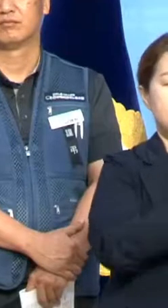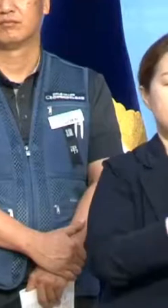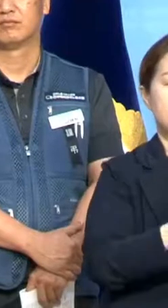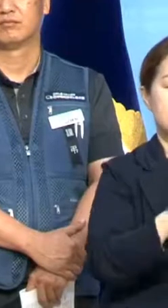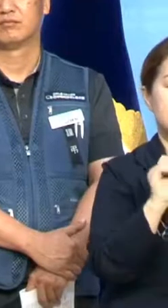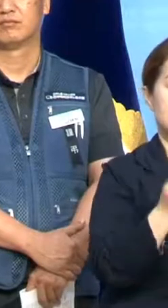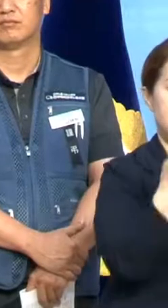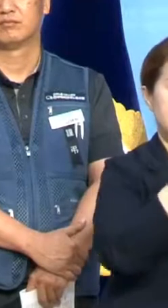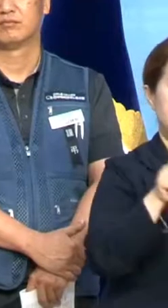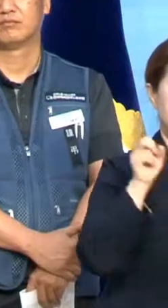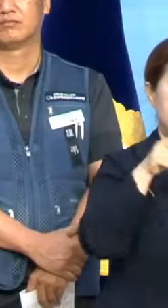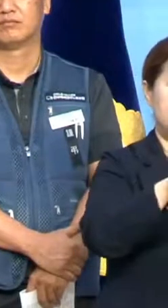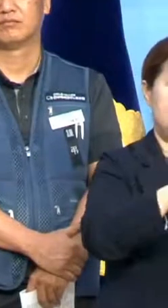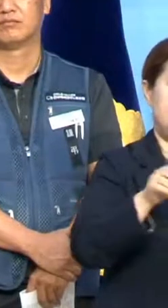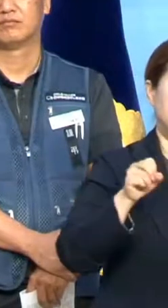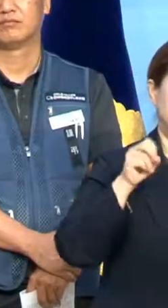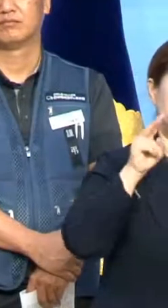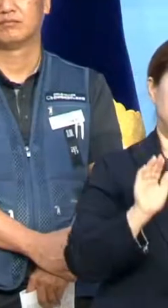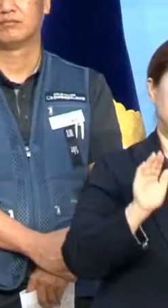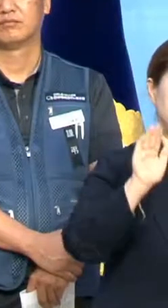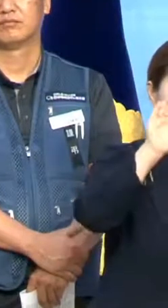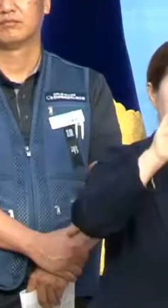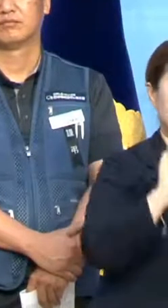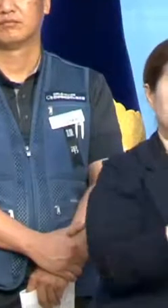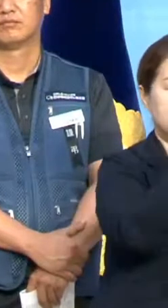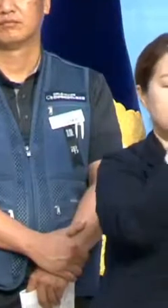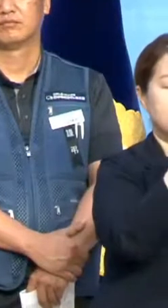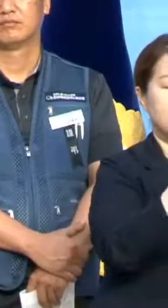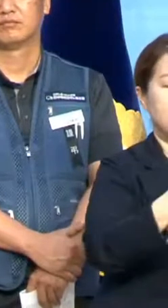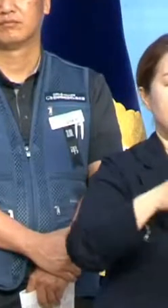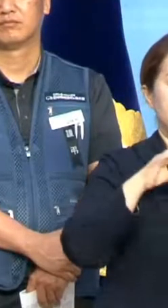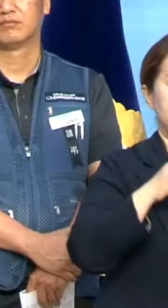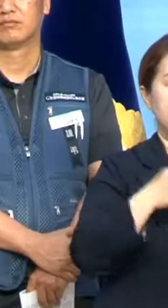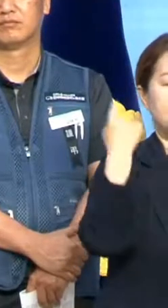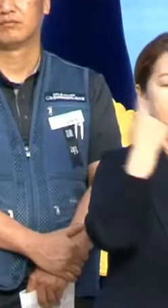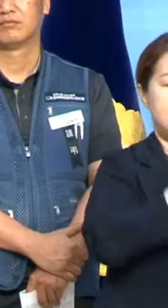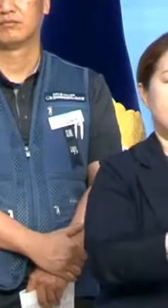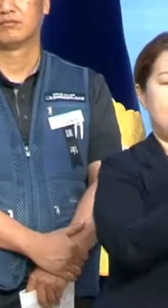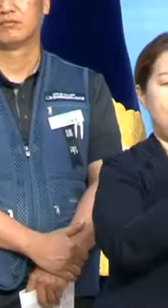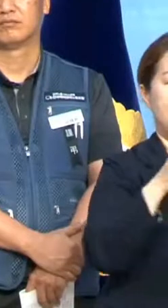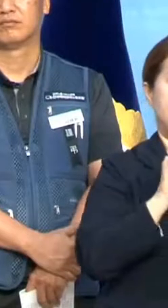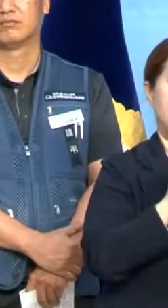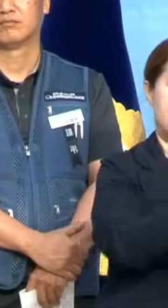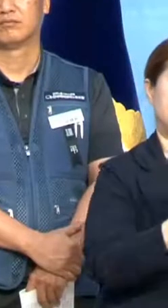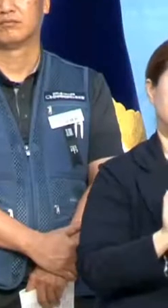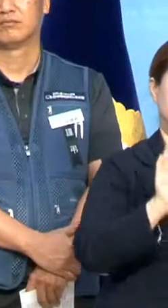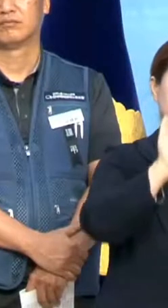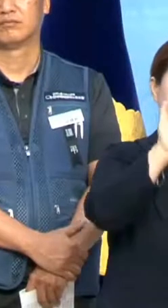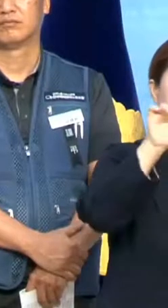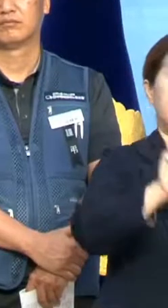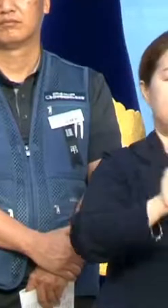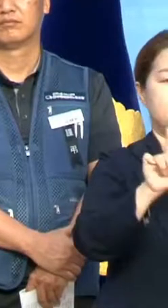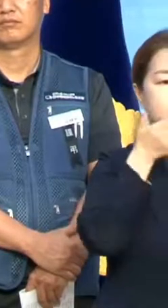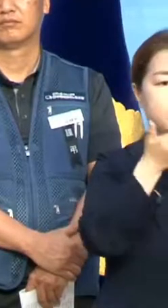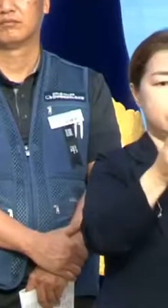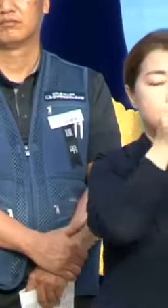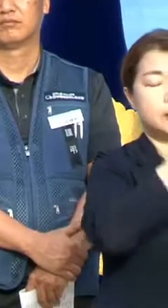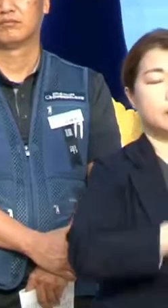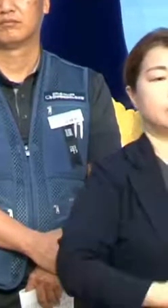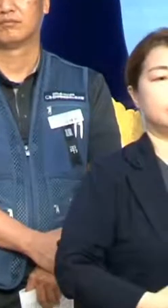택배물량이 증가하던 시점부터 택배 우동 자들의 산재사고 유리 급증하고 있음을 보여주고 있는 수치입니다